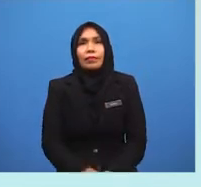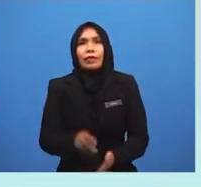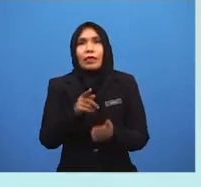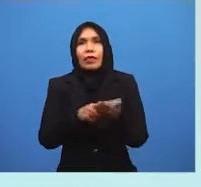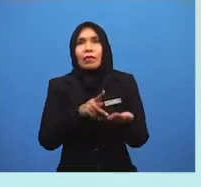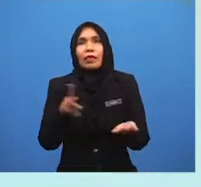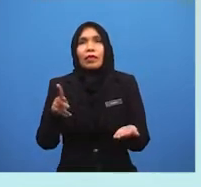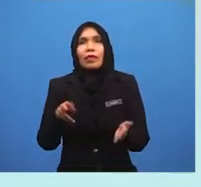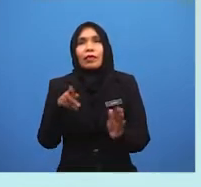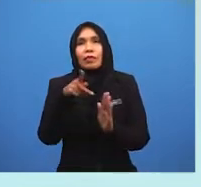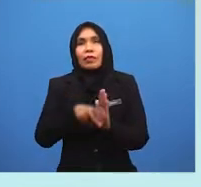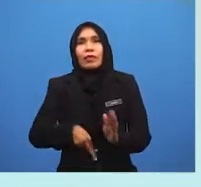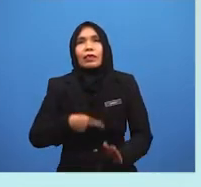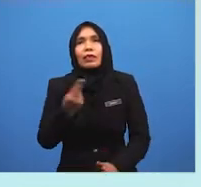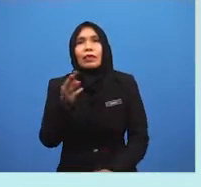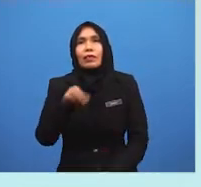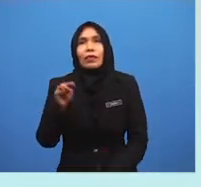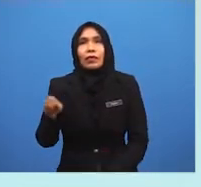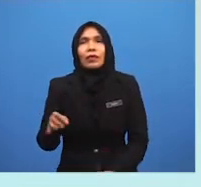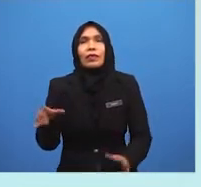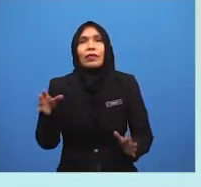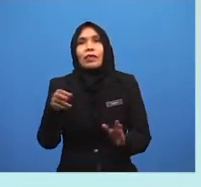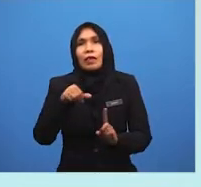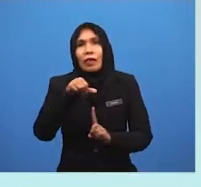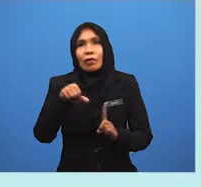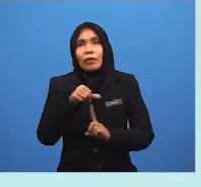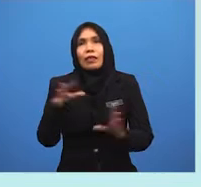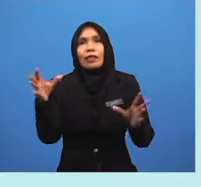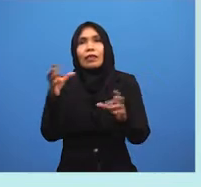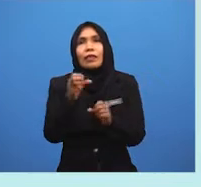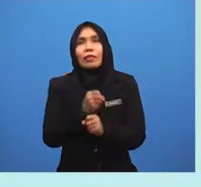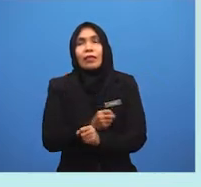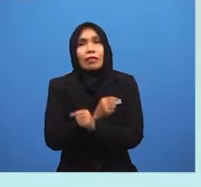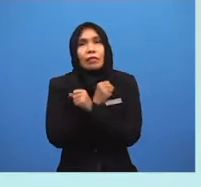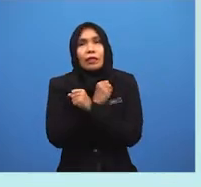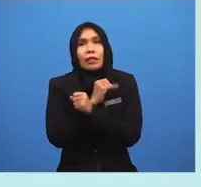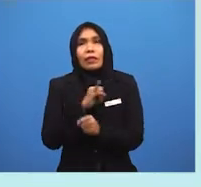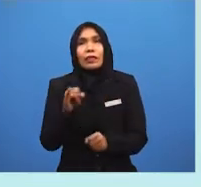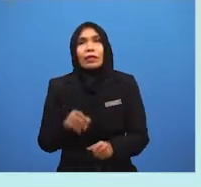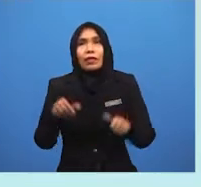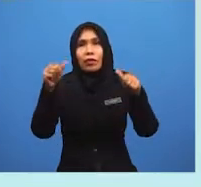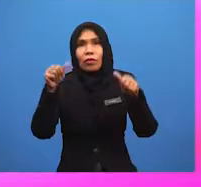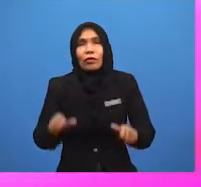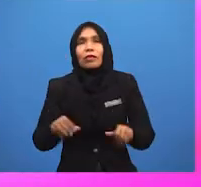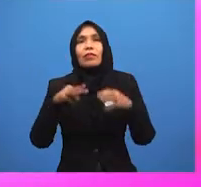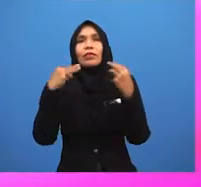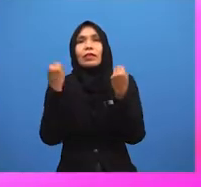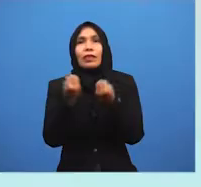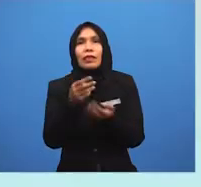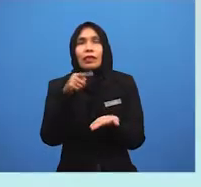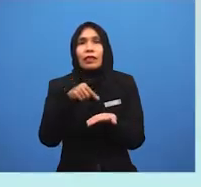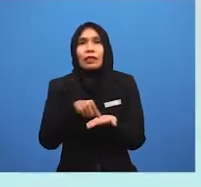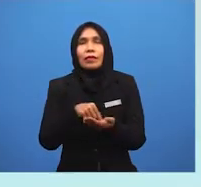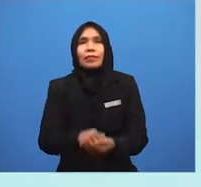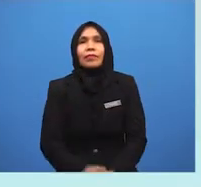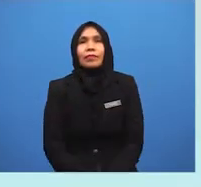Apakah perasaan murid-murid apabila dapat menyayangi anggota masyarakat ini? Ya,